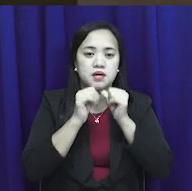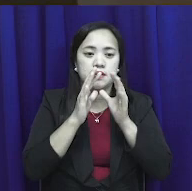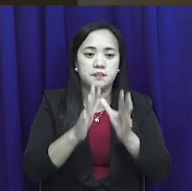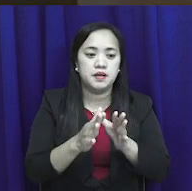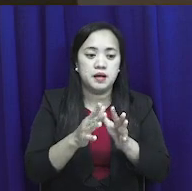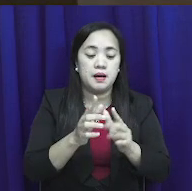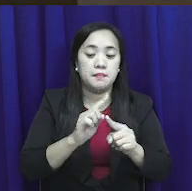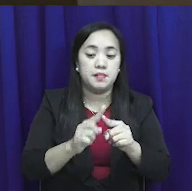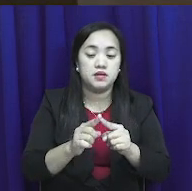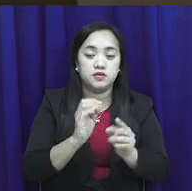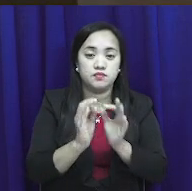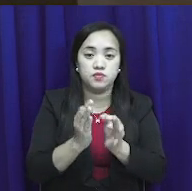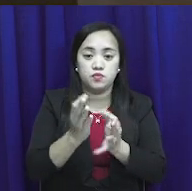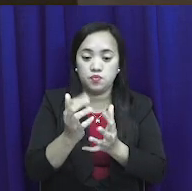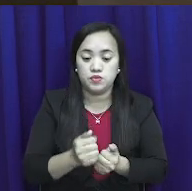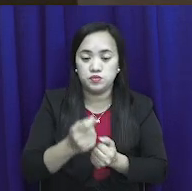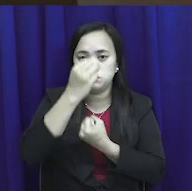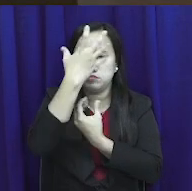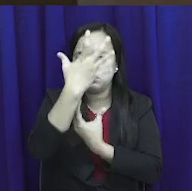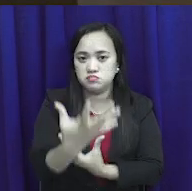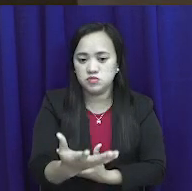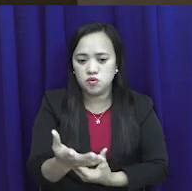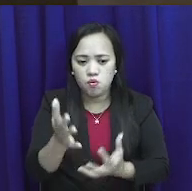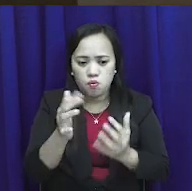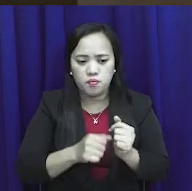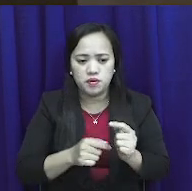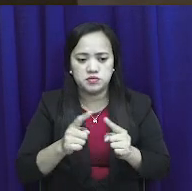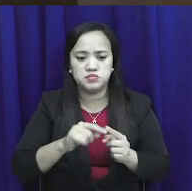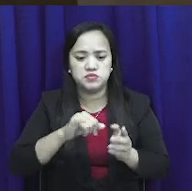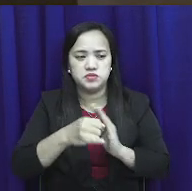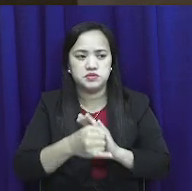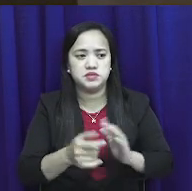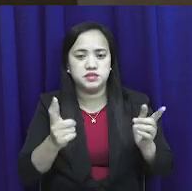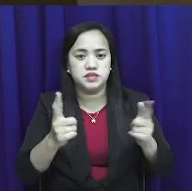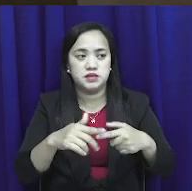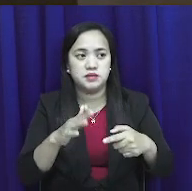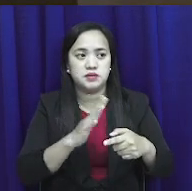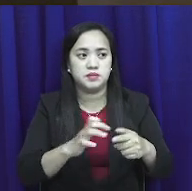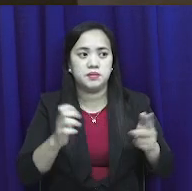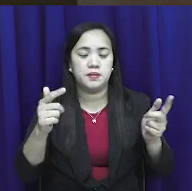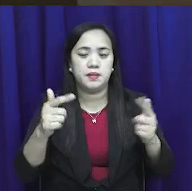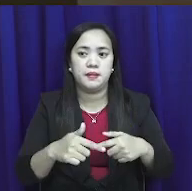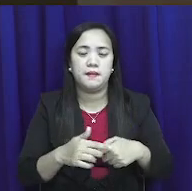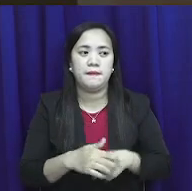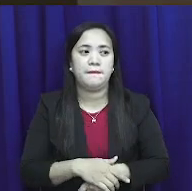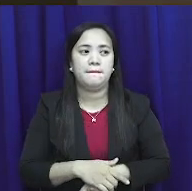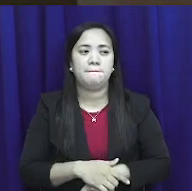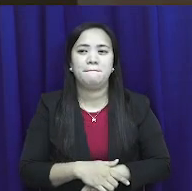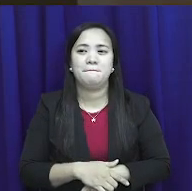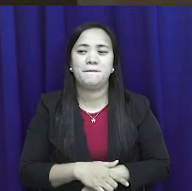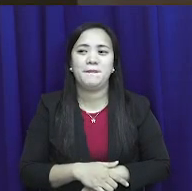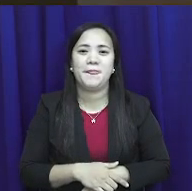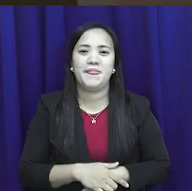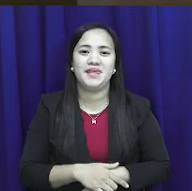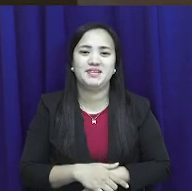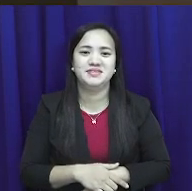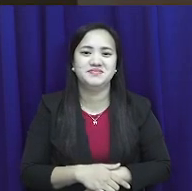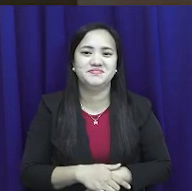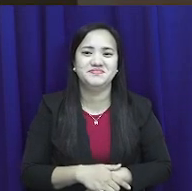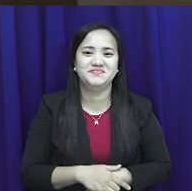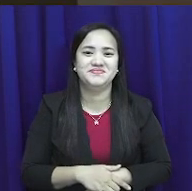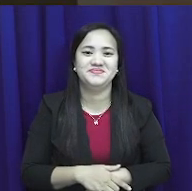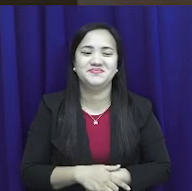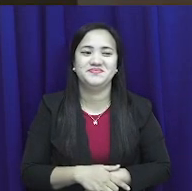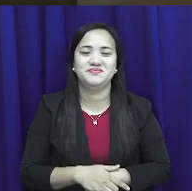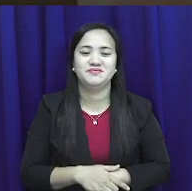yung Diyos Ayan illustration lamang po yan alam ko mababawasan yung viewers pag nagpauso sa mga titing na naman na yan o pero